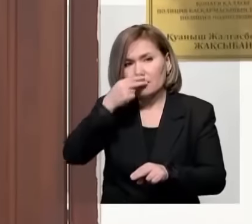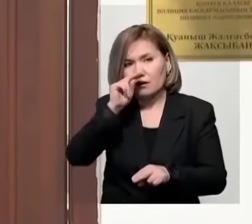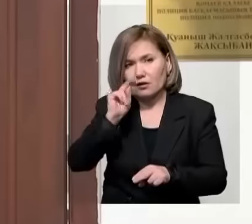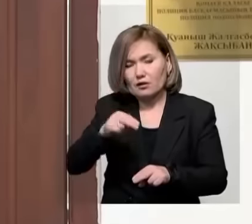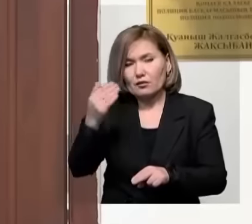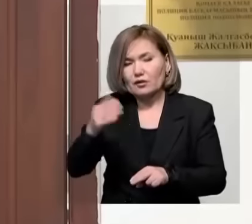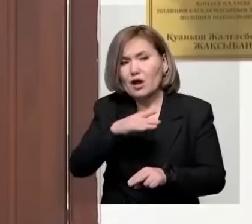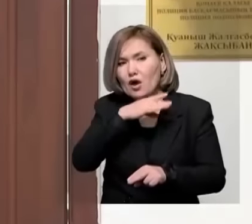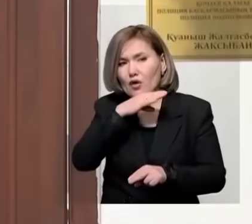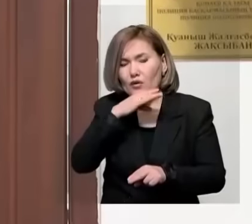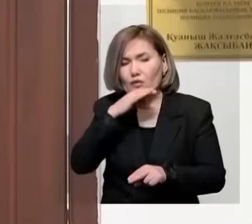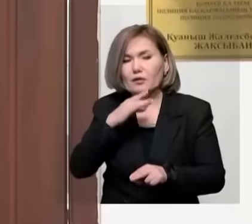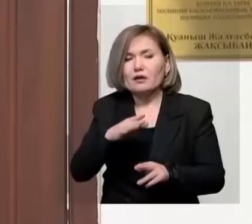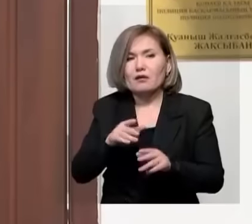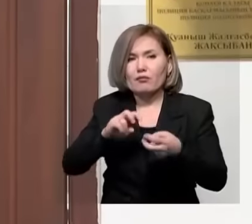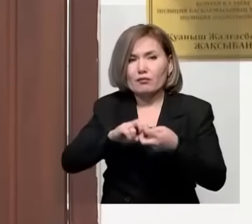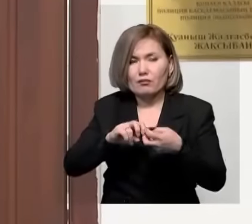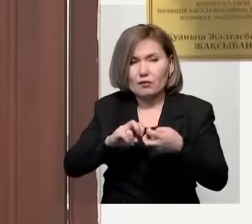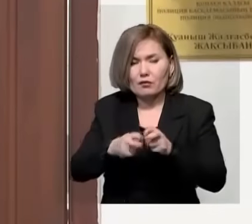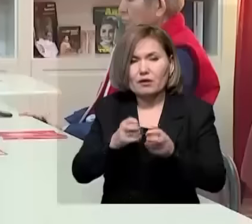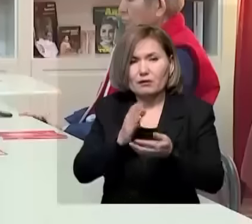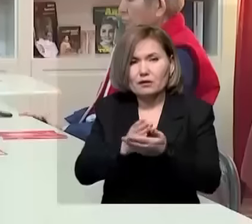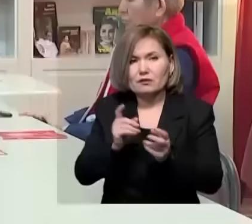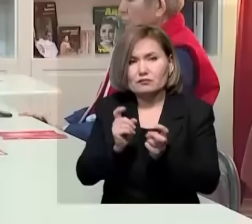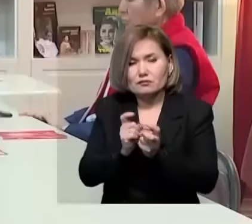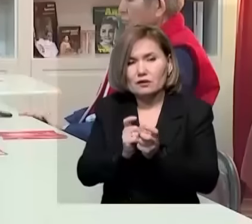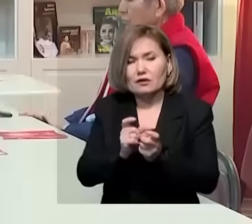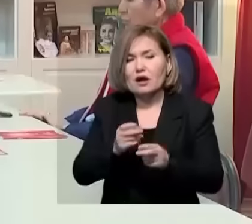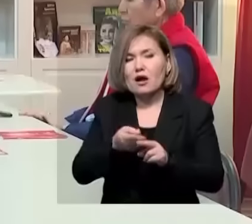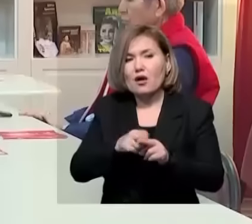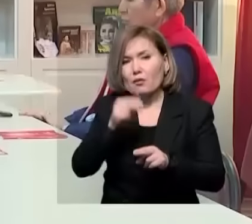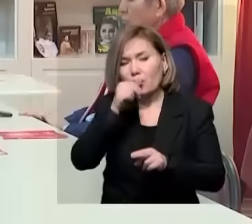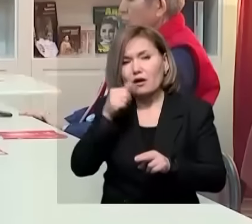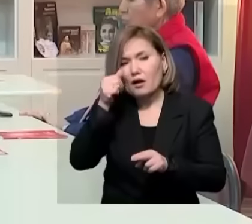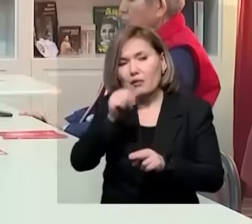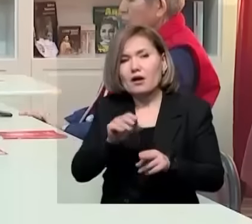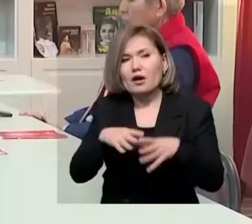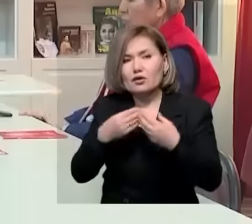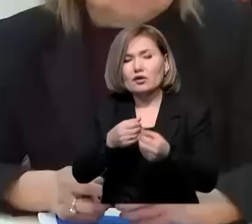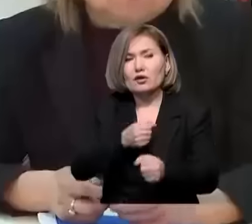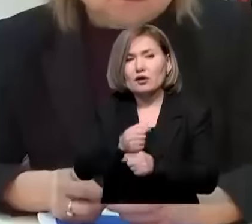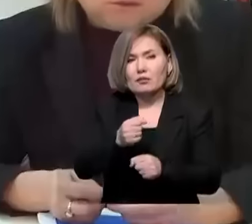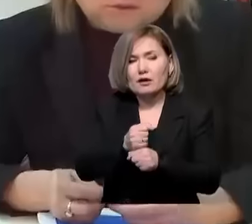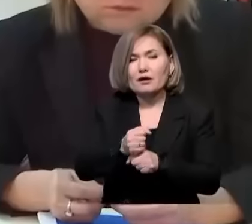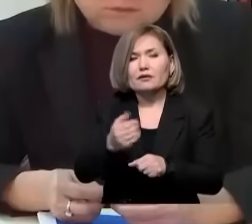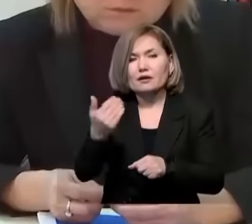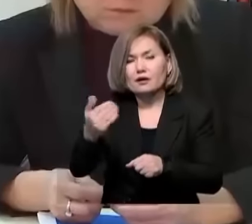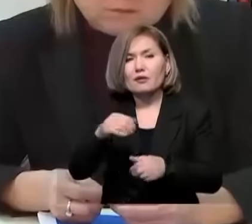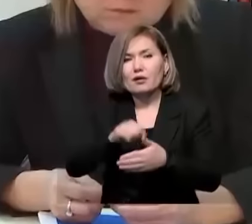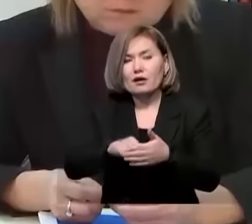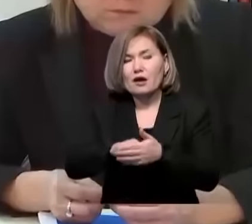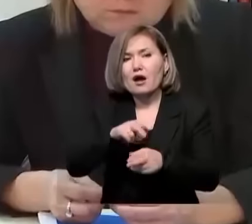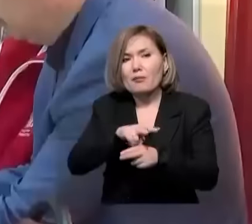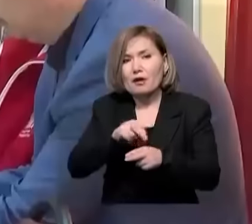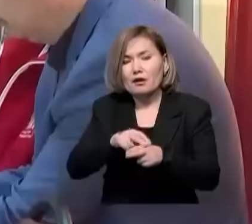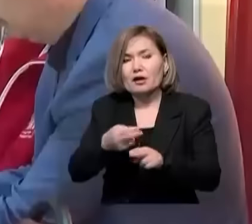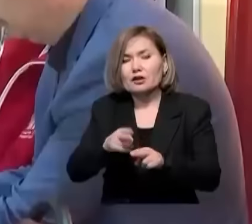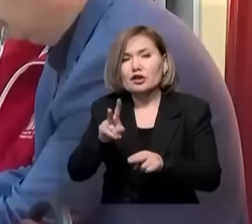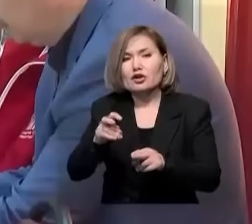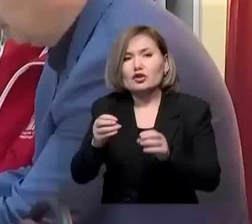қылмыстардың үлкеюіне себепкер болуда. Былтыр облыста тұрмыстық жанжал бойынша полиция қызметіне 210